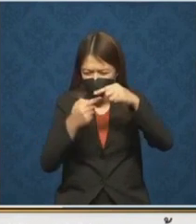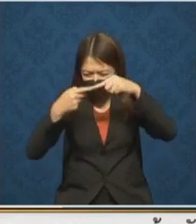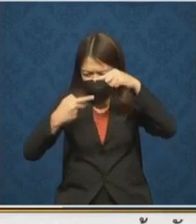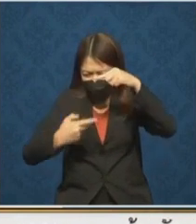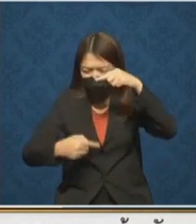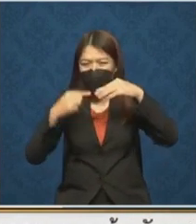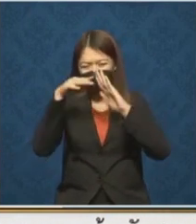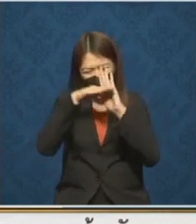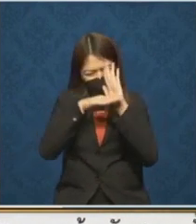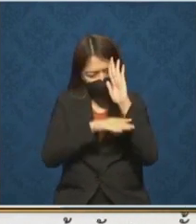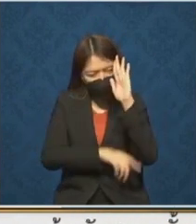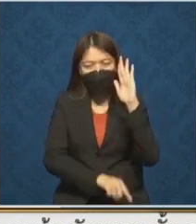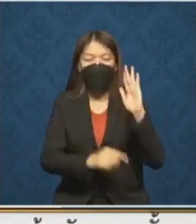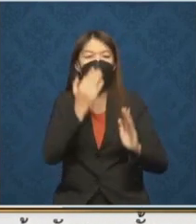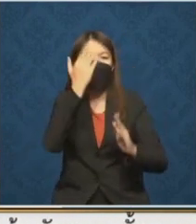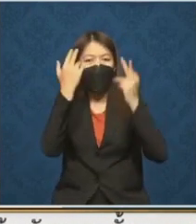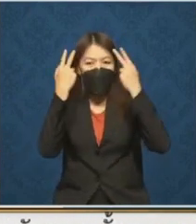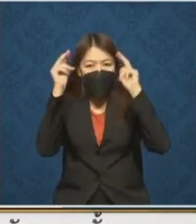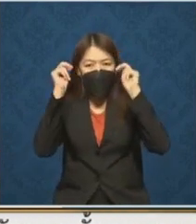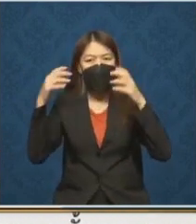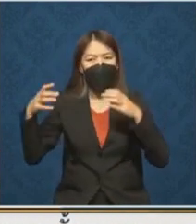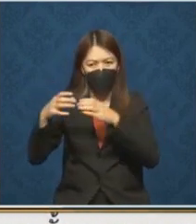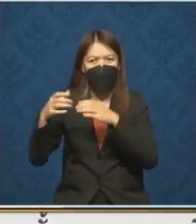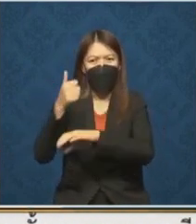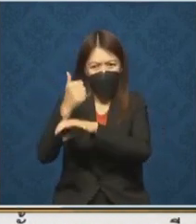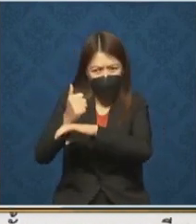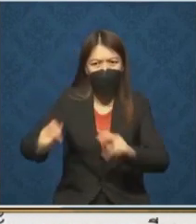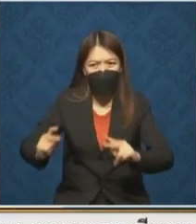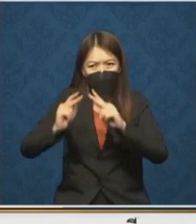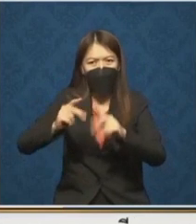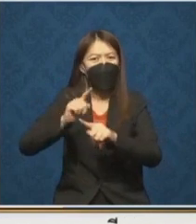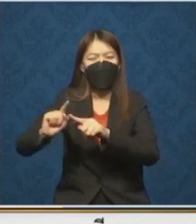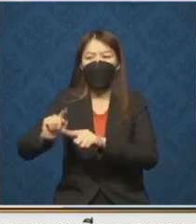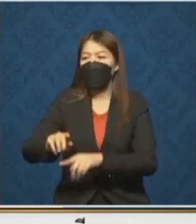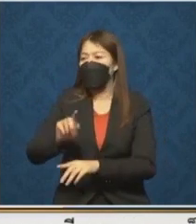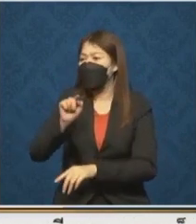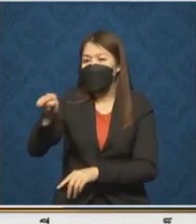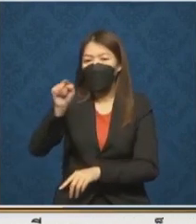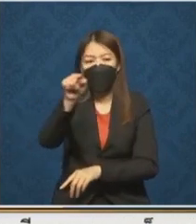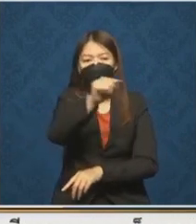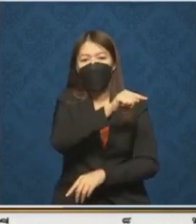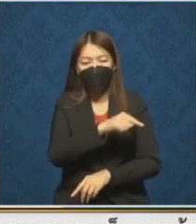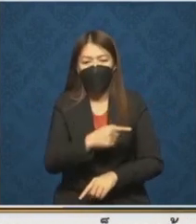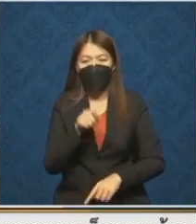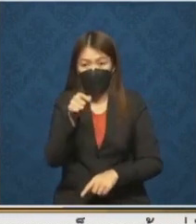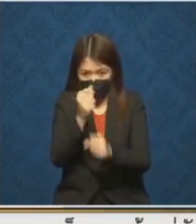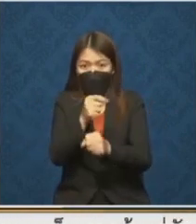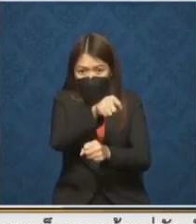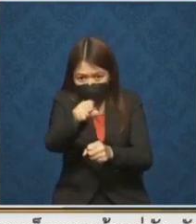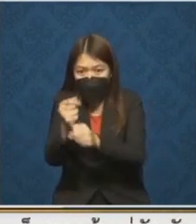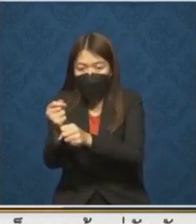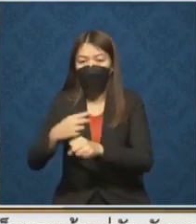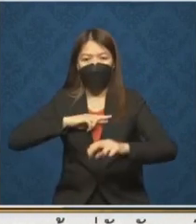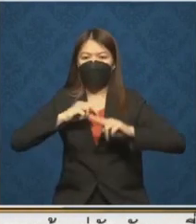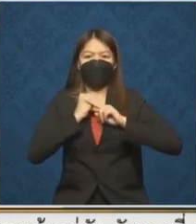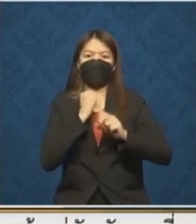เพรอะไรไเพระในยบรรมตีกัขณะ จะบอกให้คนอื่นทำแต่ตัวเองไม่คจะทำท่าน